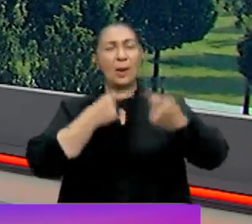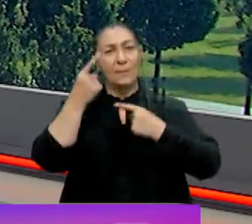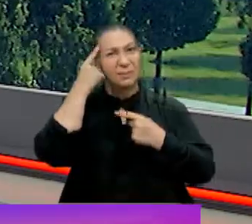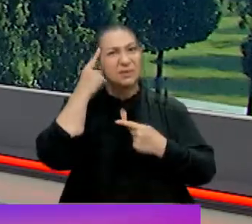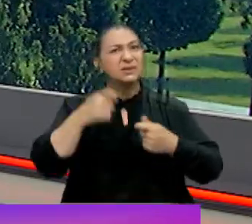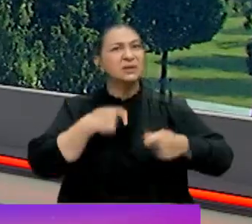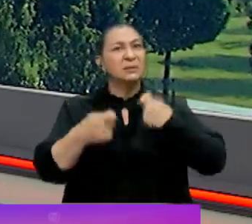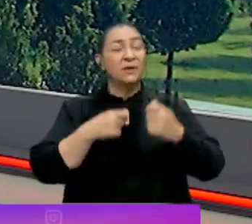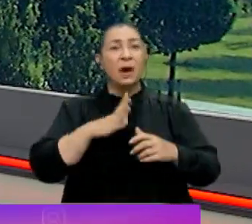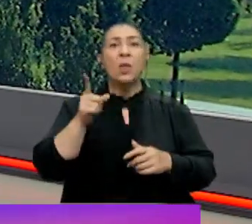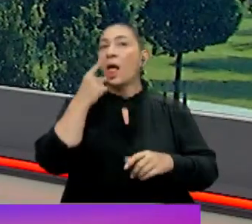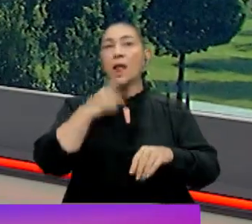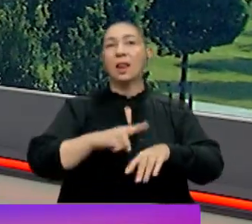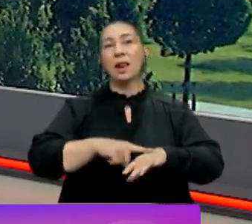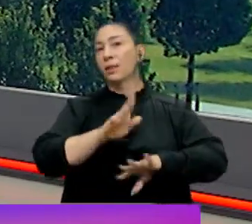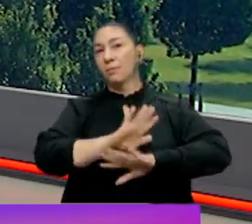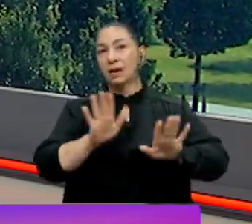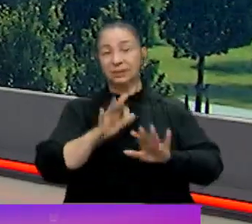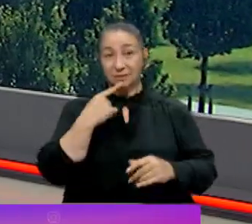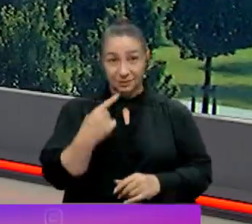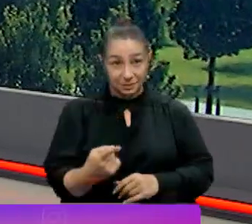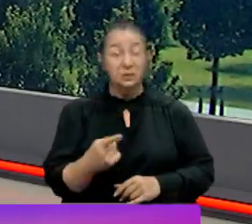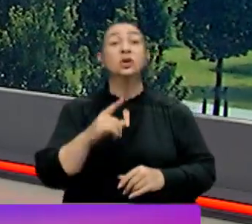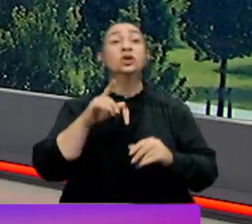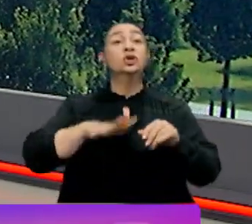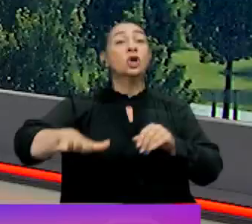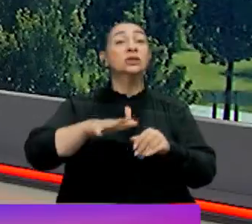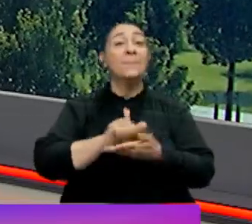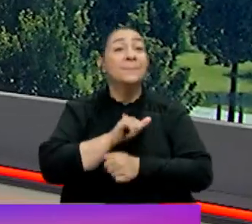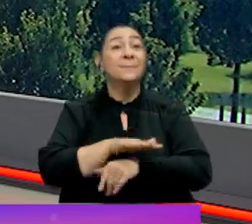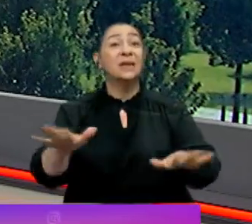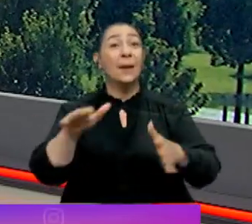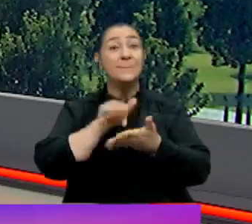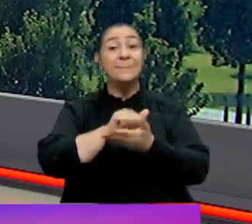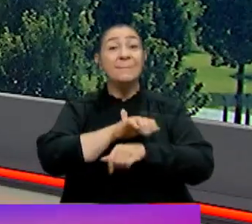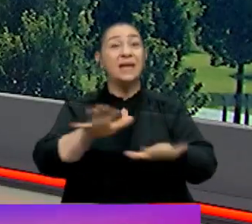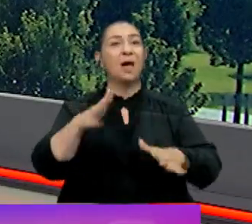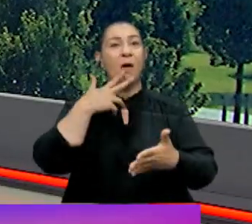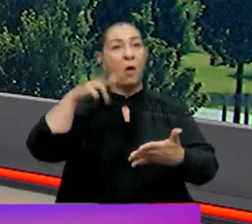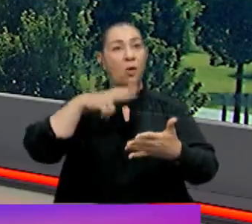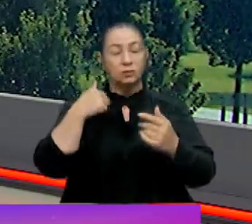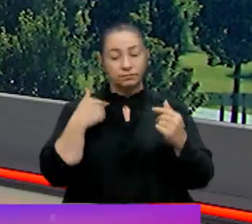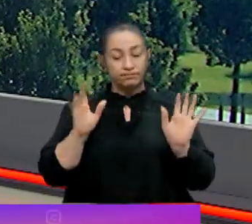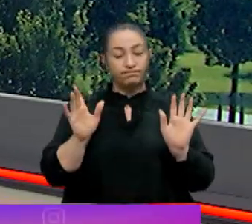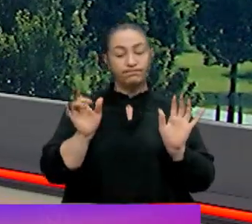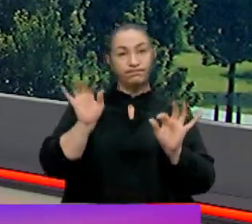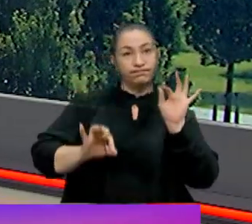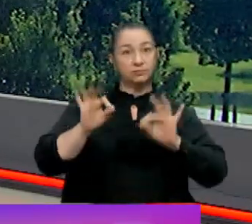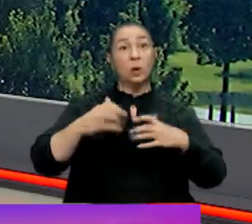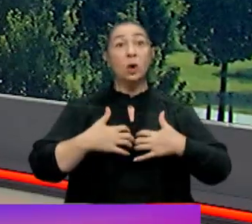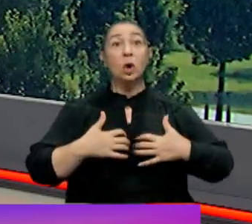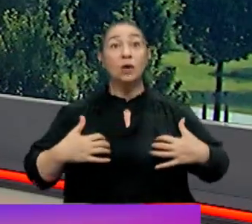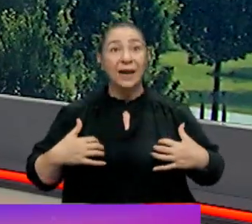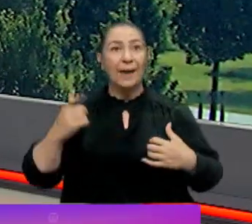bilgi var. Bunlara itibar etmememiz gerekiyor dedi. Sosyal medyada medya okuryazarlığımızı devreye sokarak